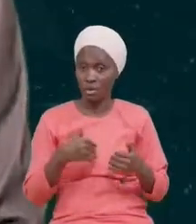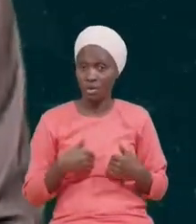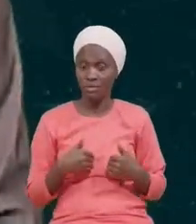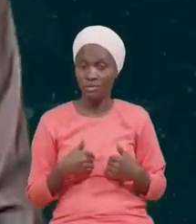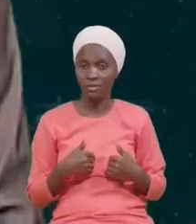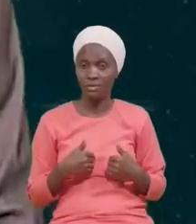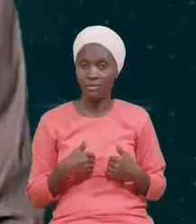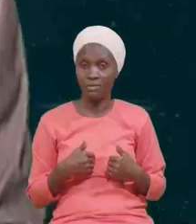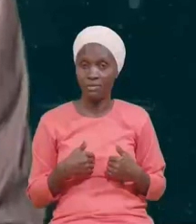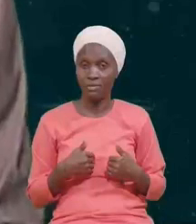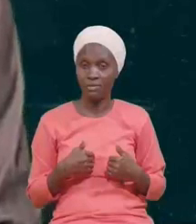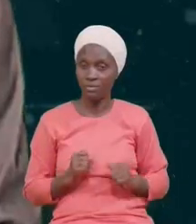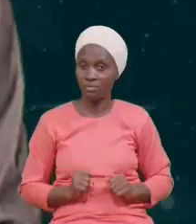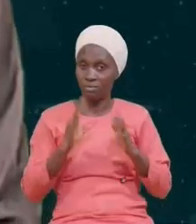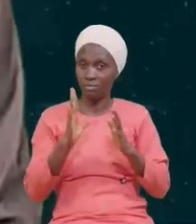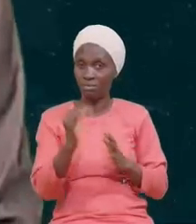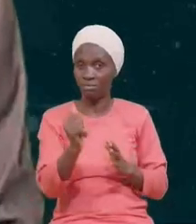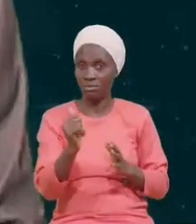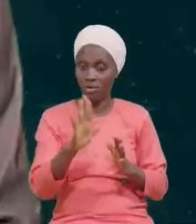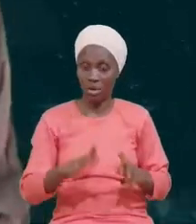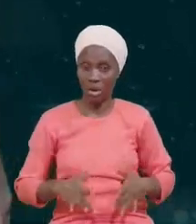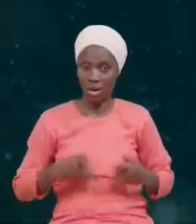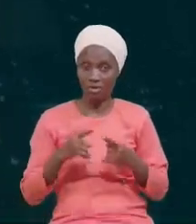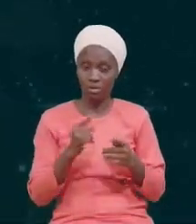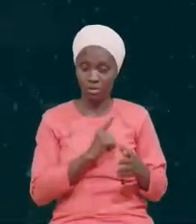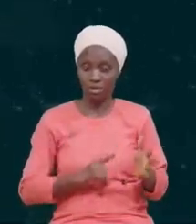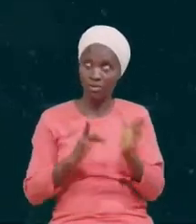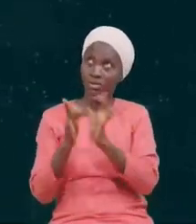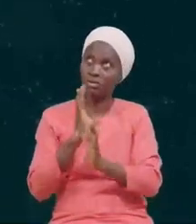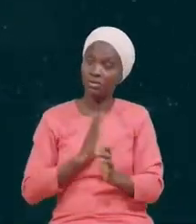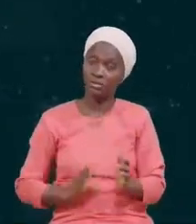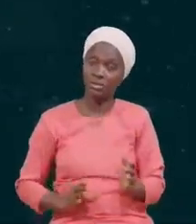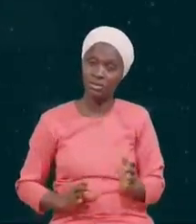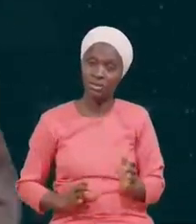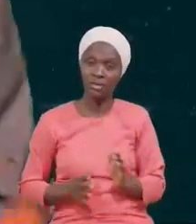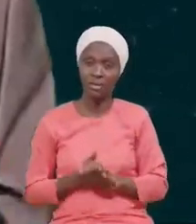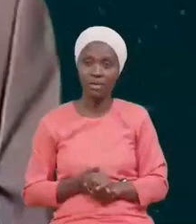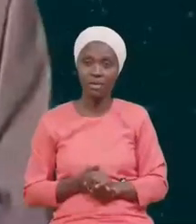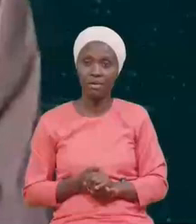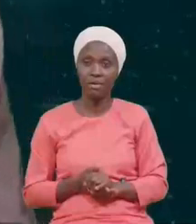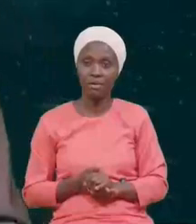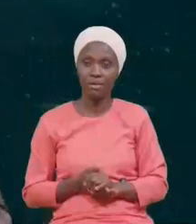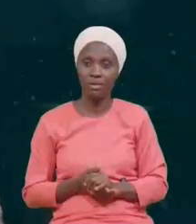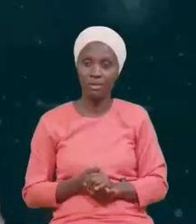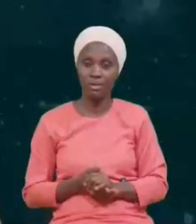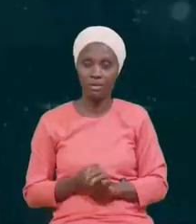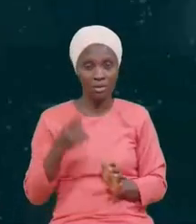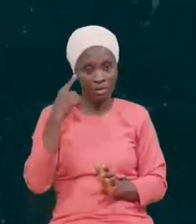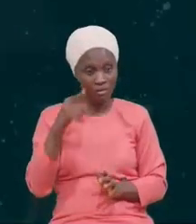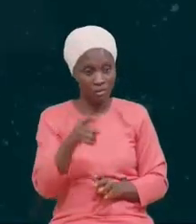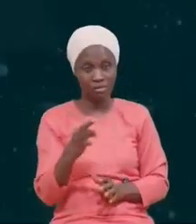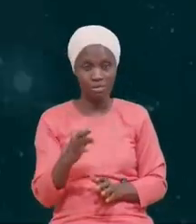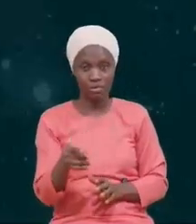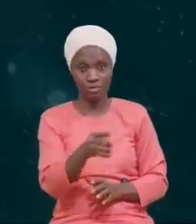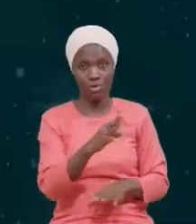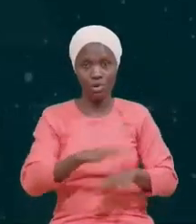si vous avez donné votre vie au Seigneur Jésus, Pour ceux qui sont en ligne, vous